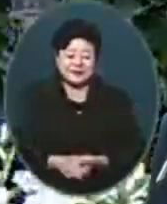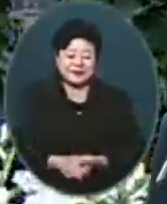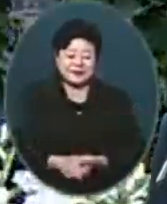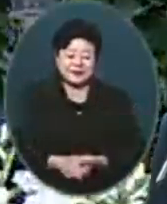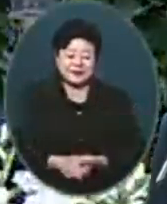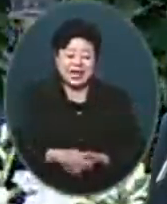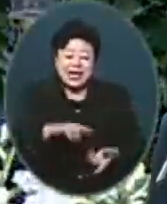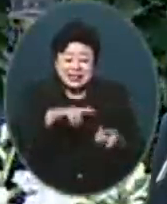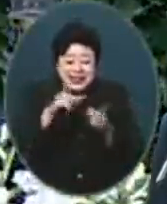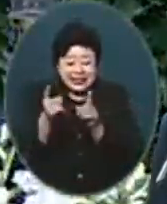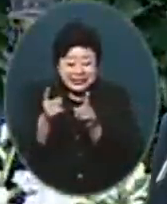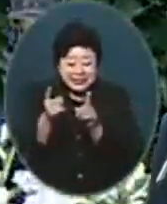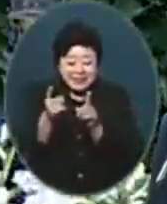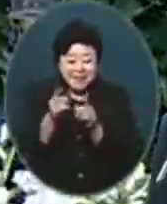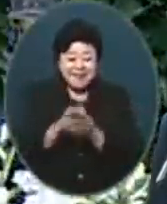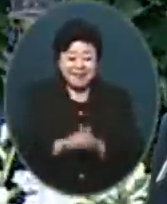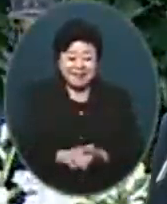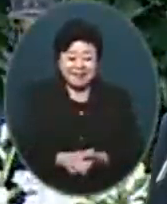살아나서